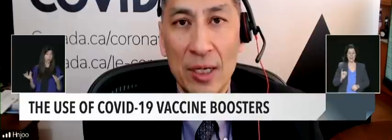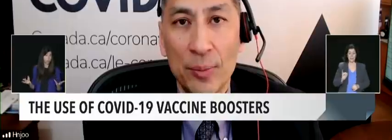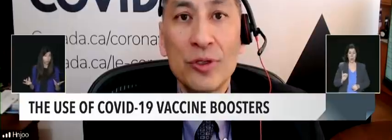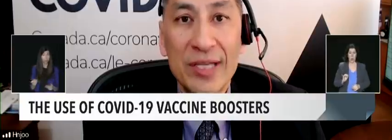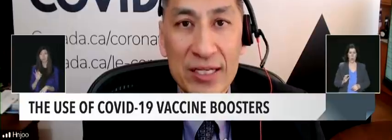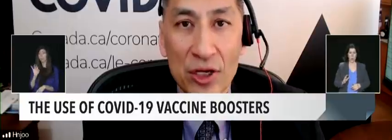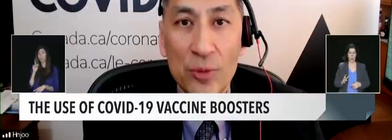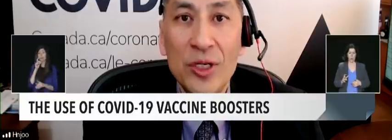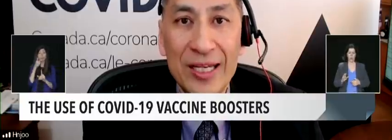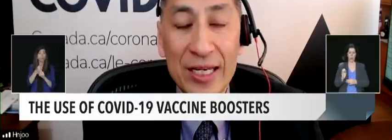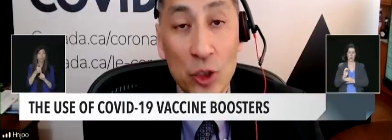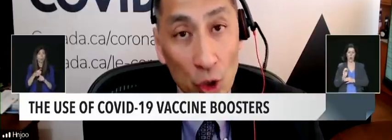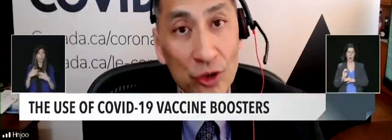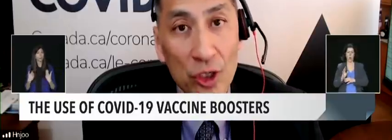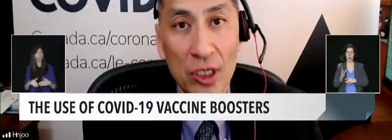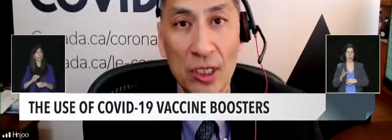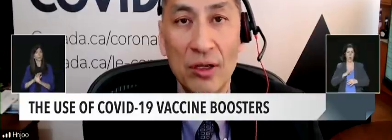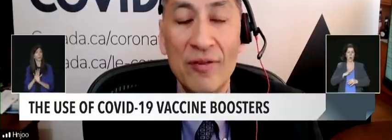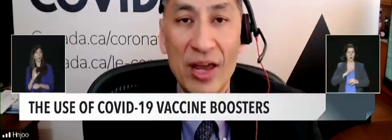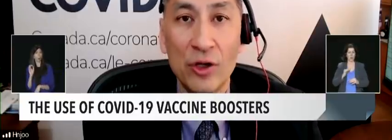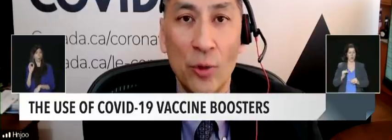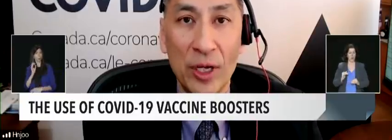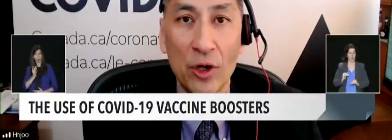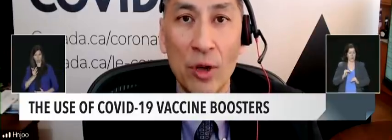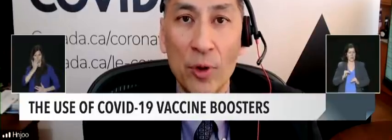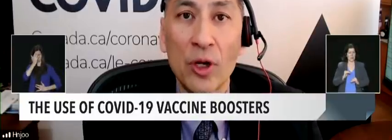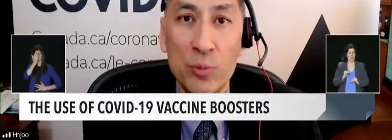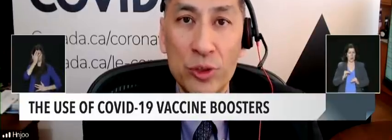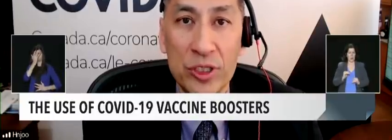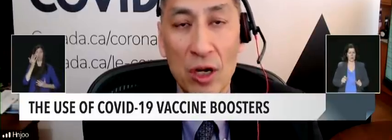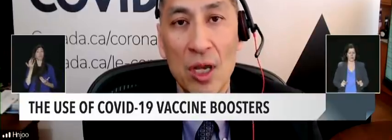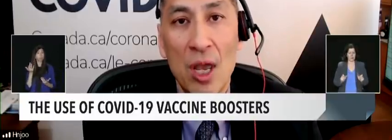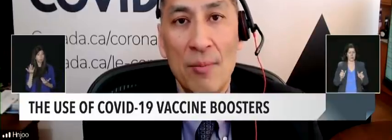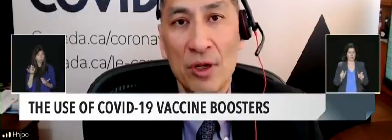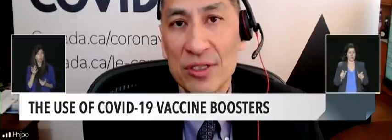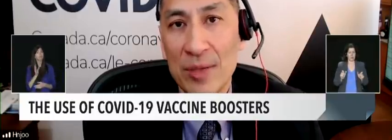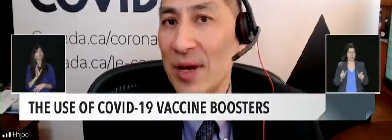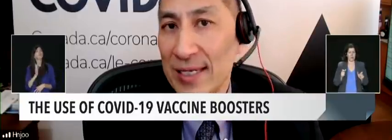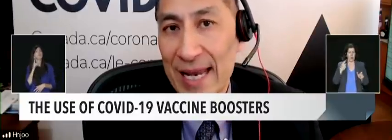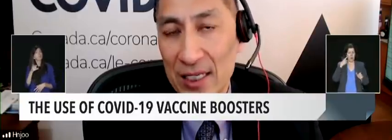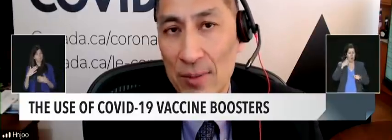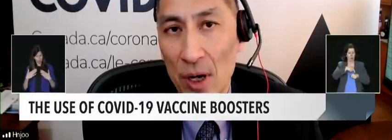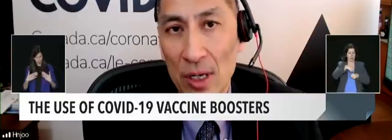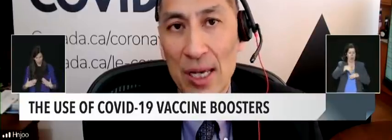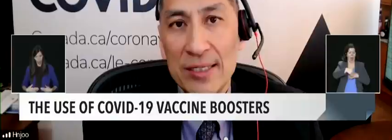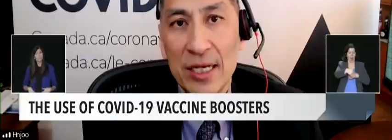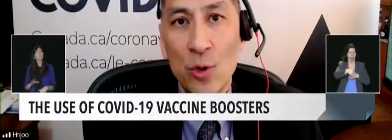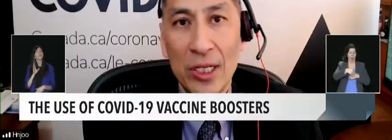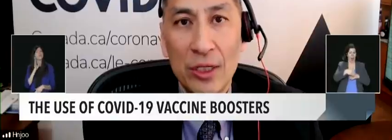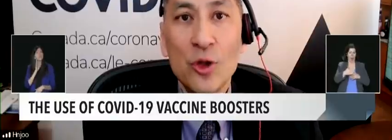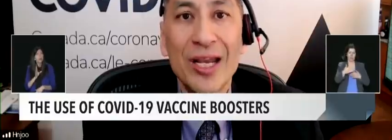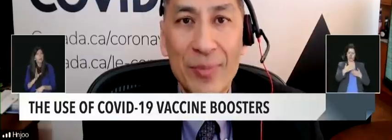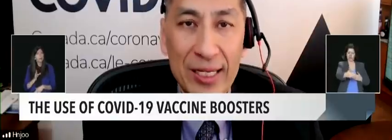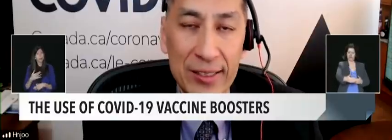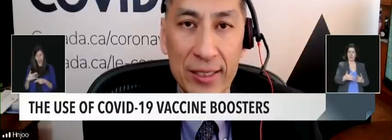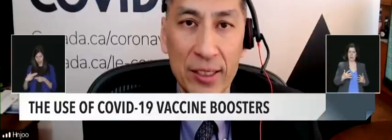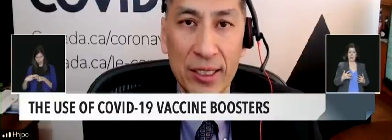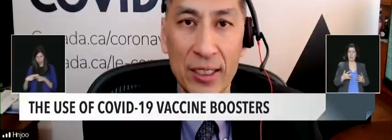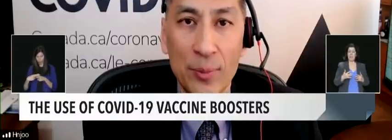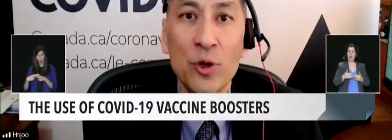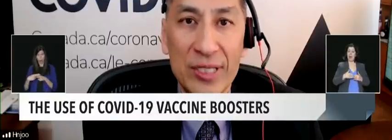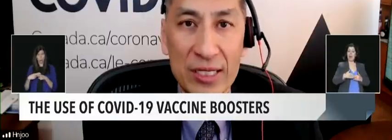certaine protection immunitaire contre le variant Omicron pour un bout de temps mais on ne sait pas exactement c'est quoi la